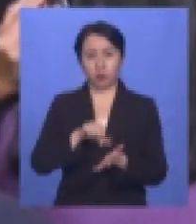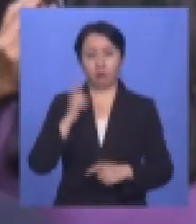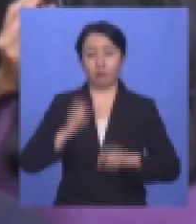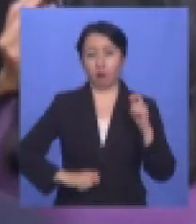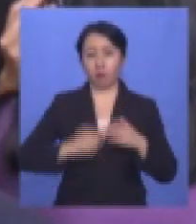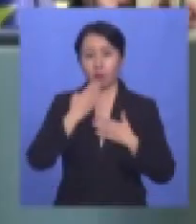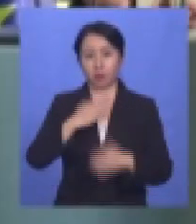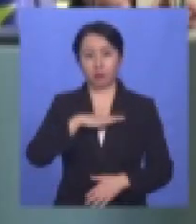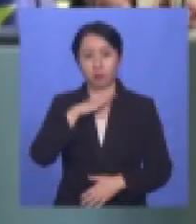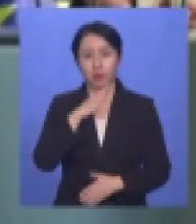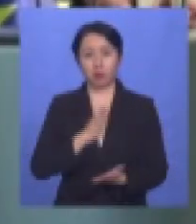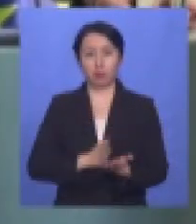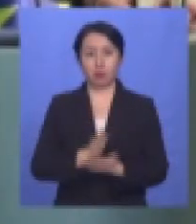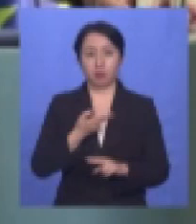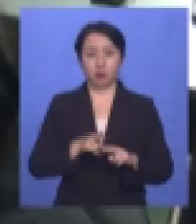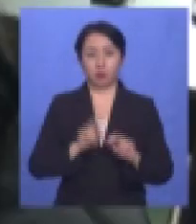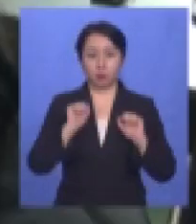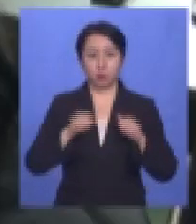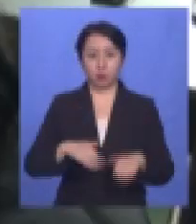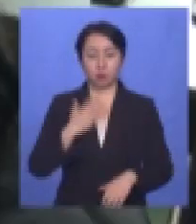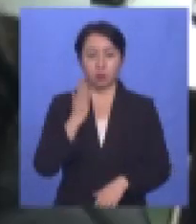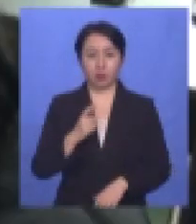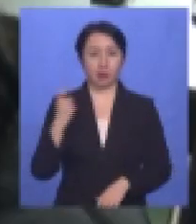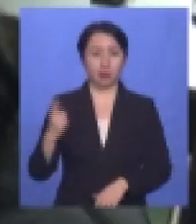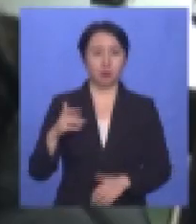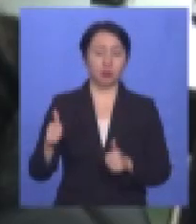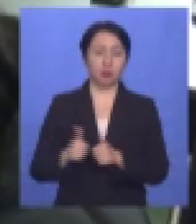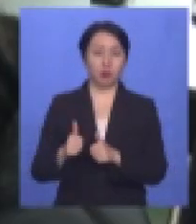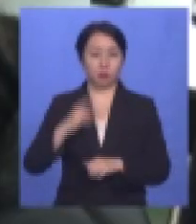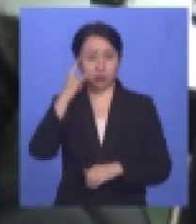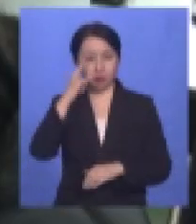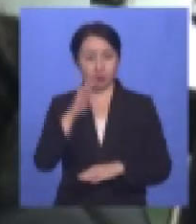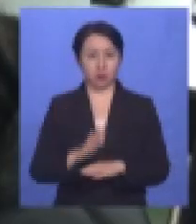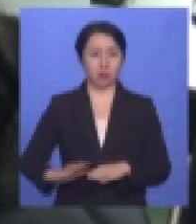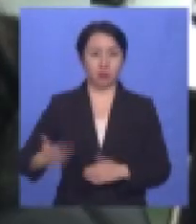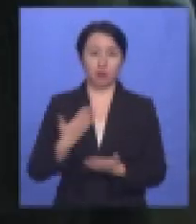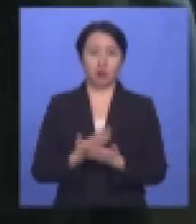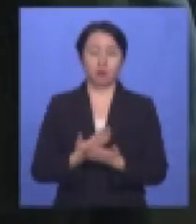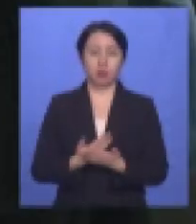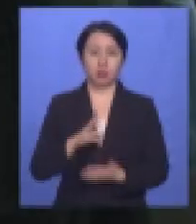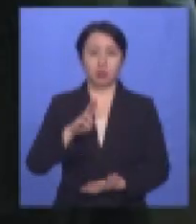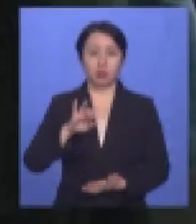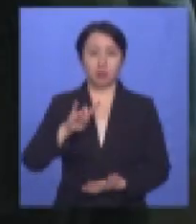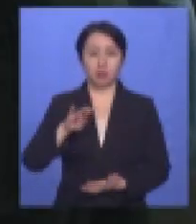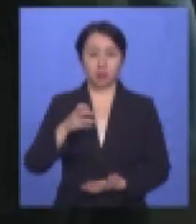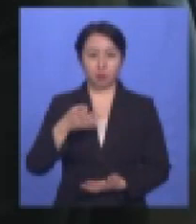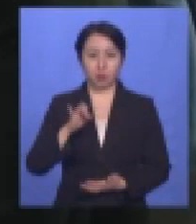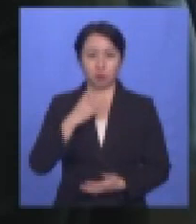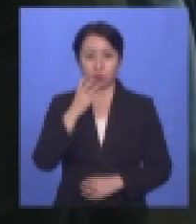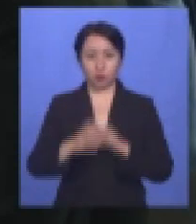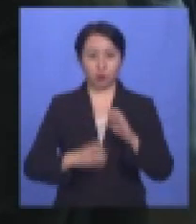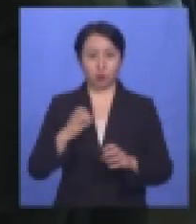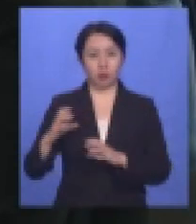участников форума Обратите внимание на перспективы которые может дать экономическое партнёрство с Казахстаном в частности